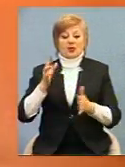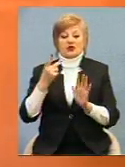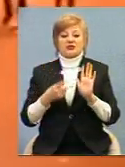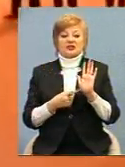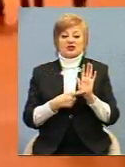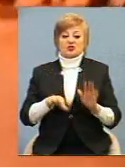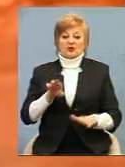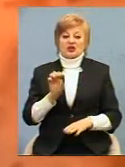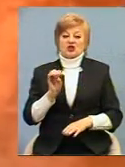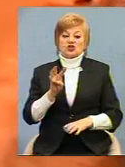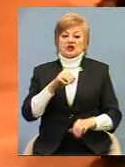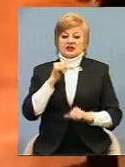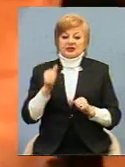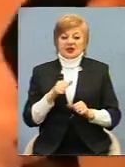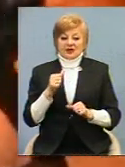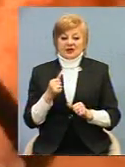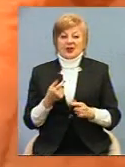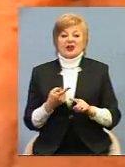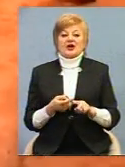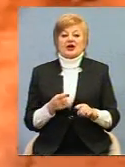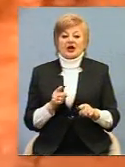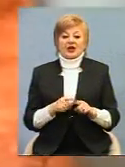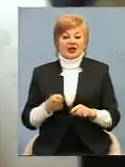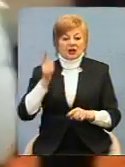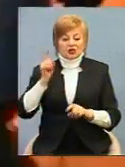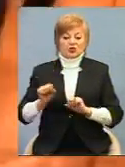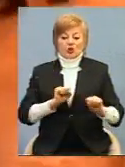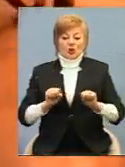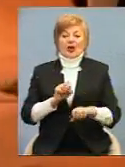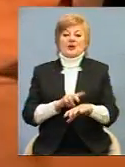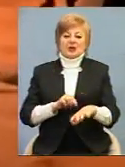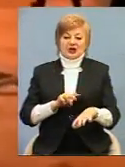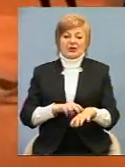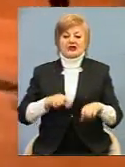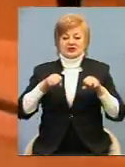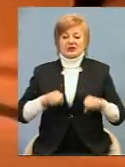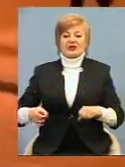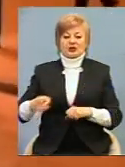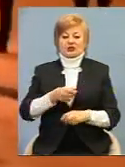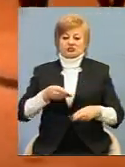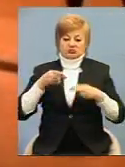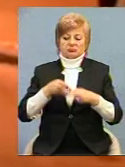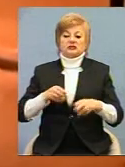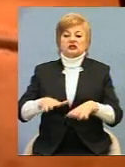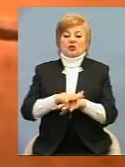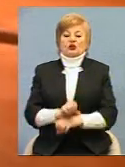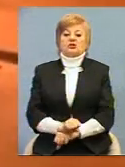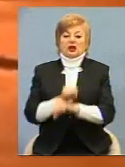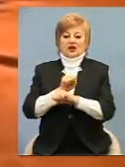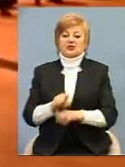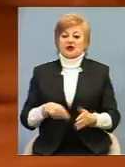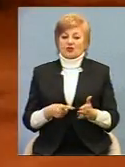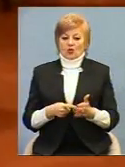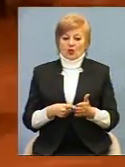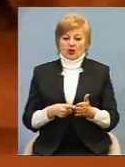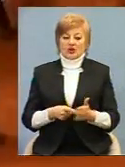січня 2014 року силовики були скеровані тодішнім керівництвом міліції і владу регіону припинити народну акцію у центрі міста.